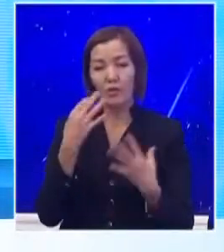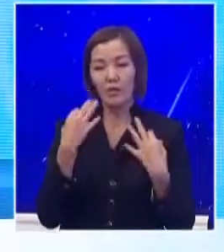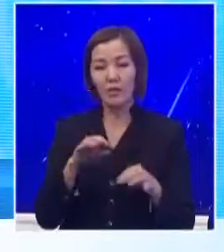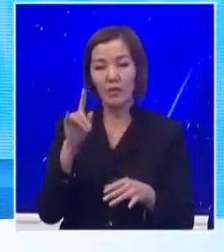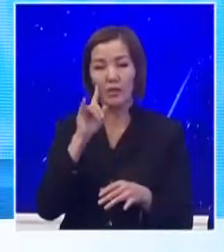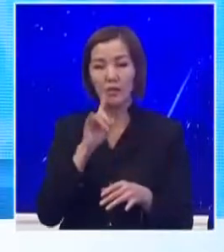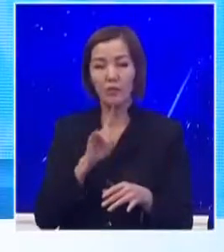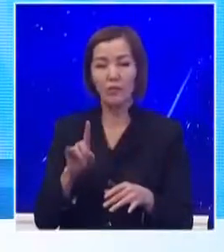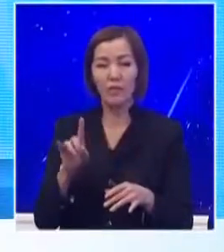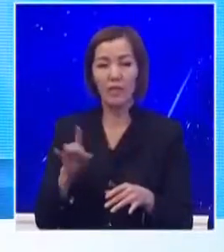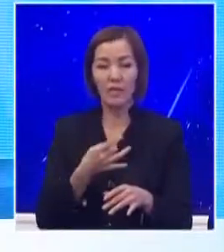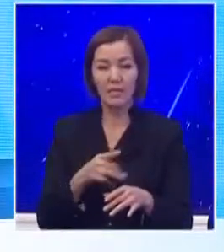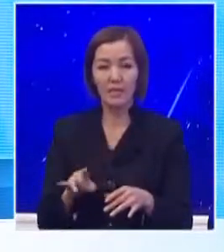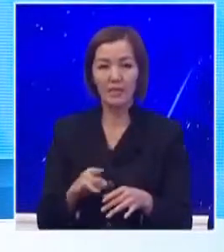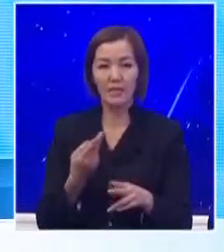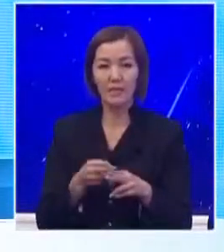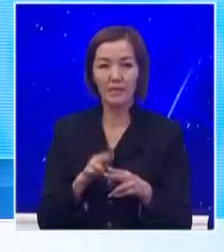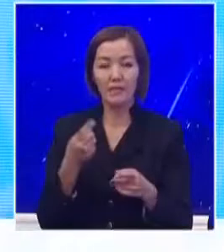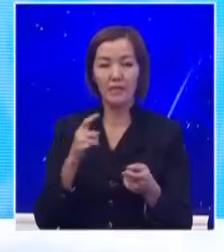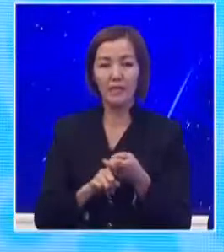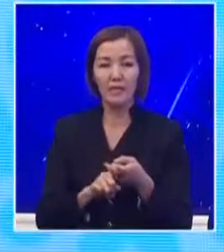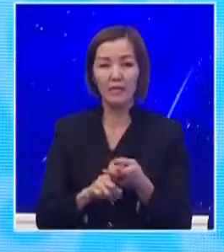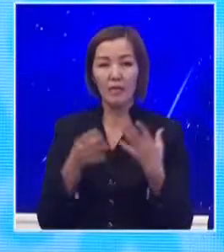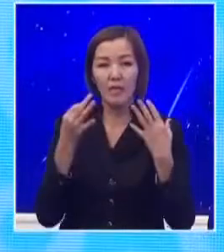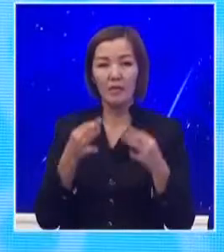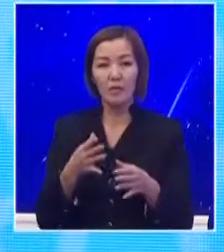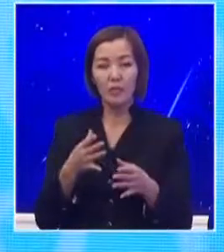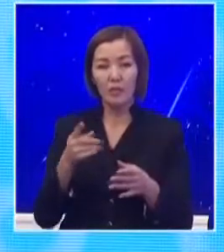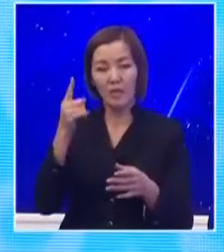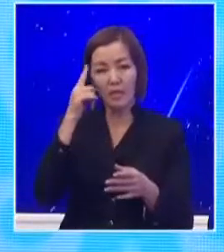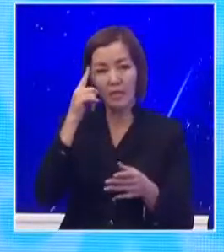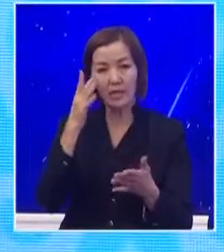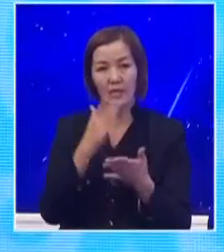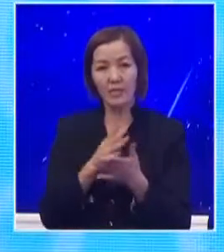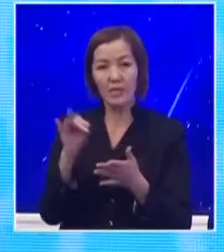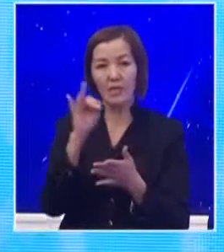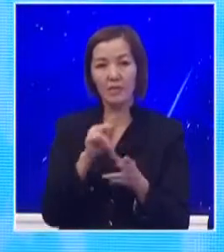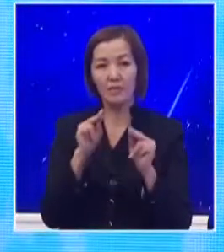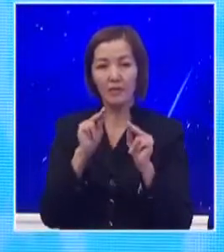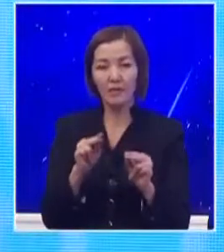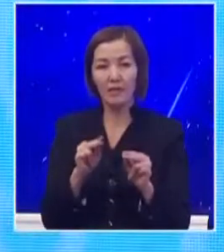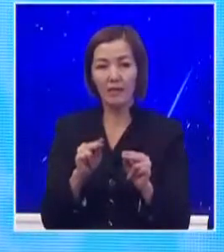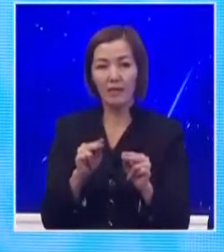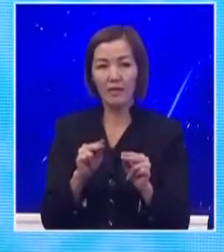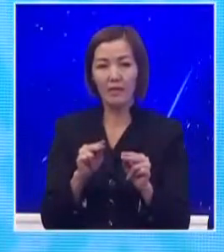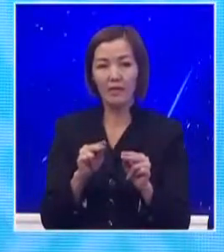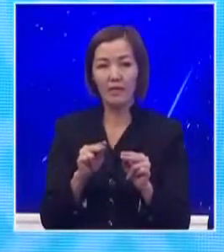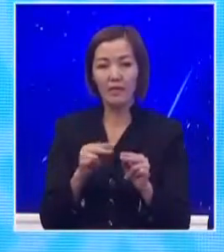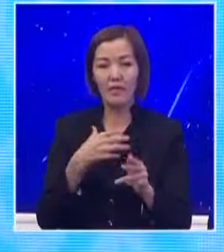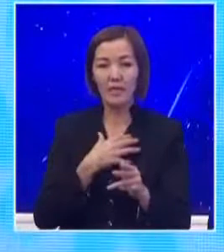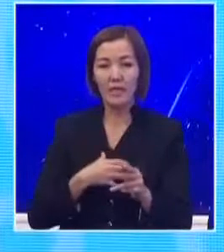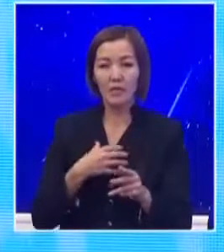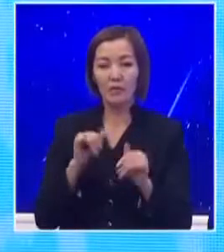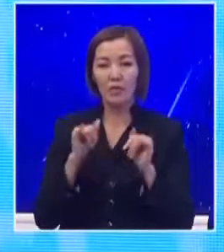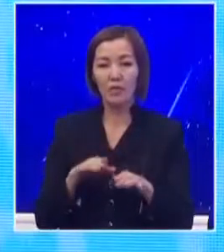Республики Казахстан. В связи с этим не просто логично, а исторически справедливо и значимо